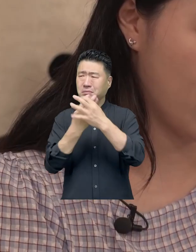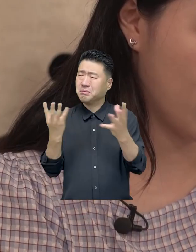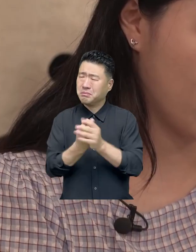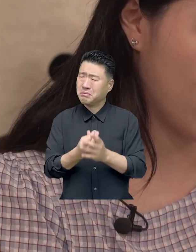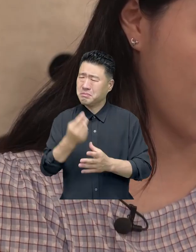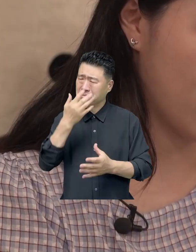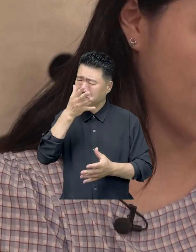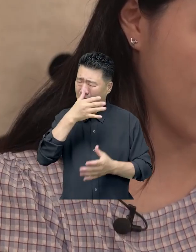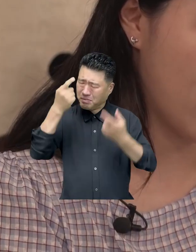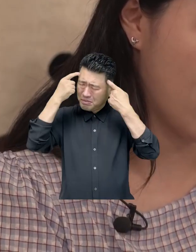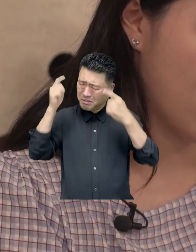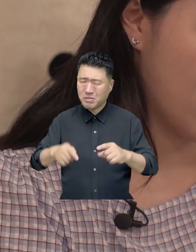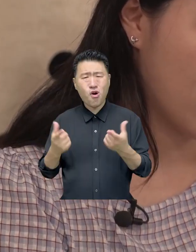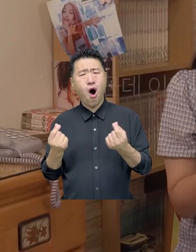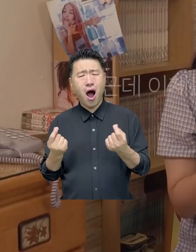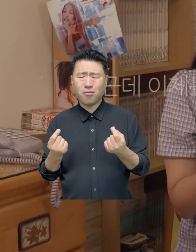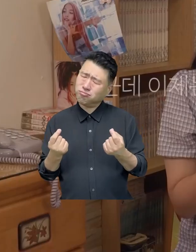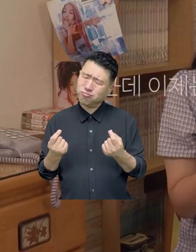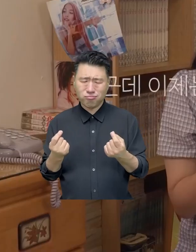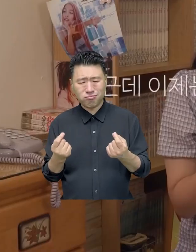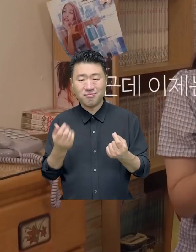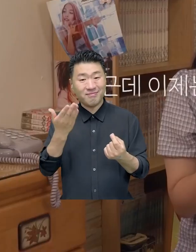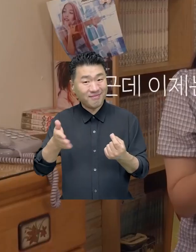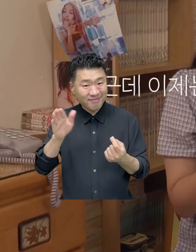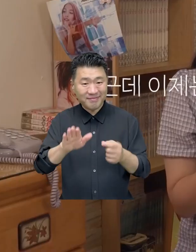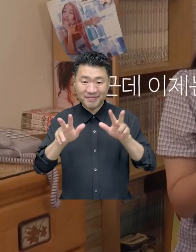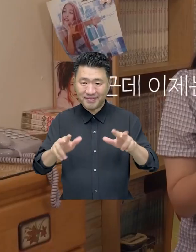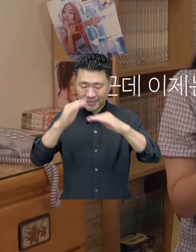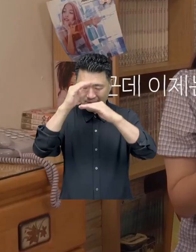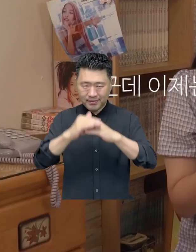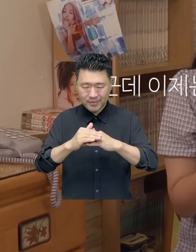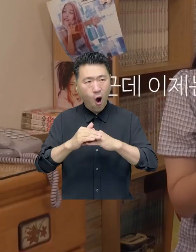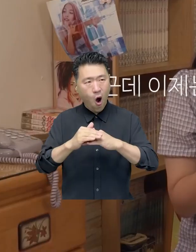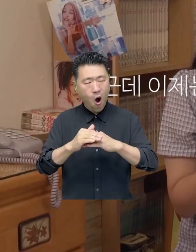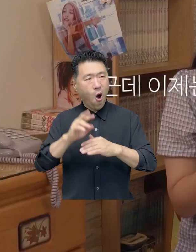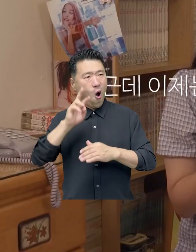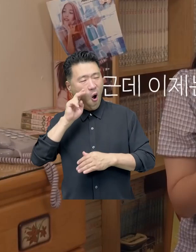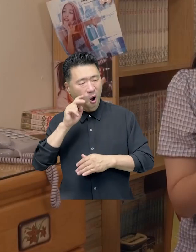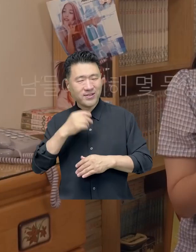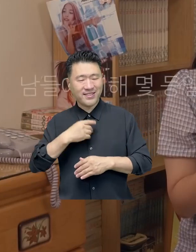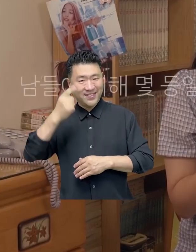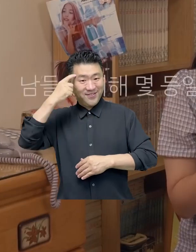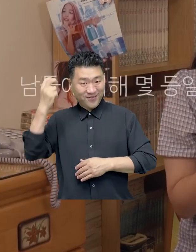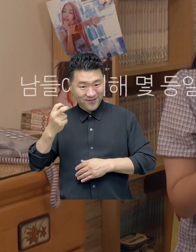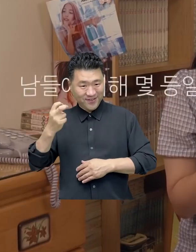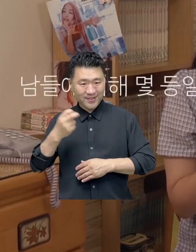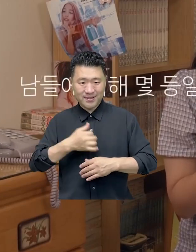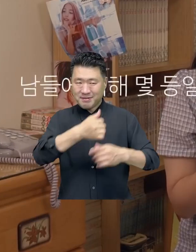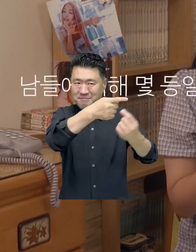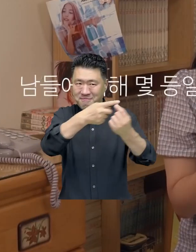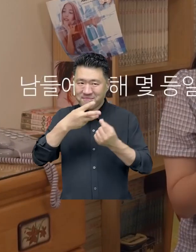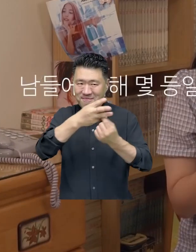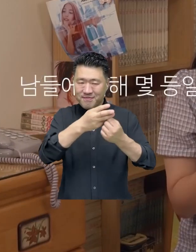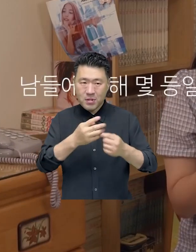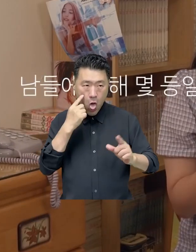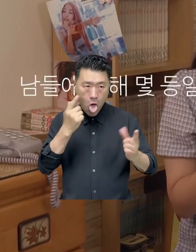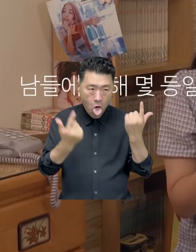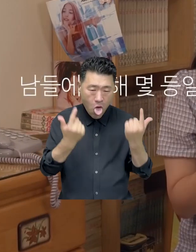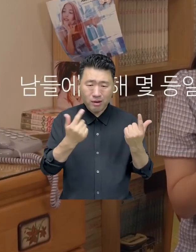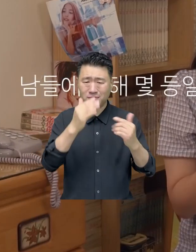통째로 바보인 건가 생각해. 근데 이제는 내가 혹시나 똑똑할지 남들에 비해 몇 등일지